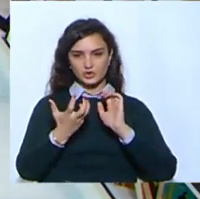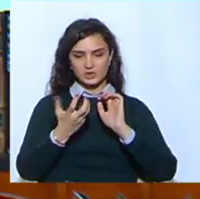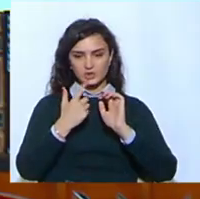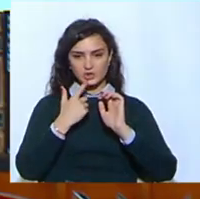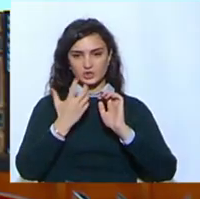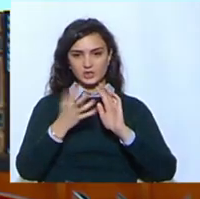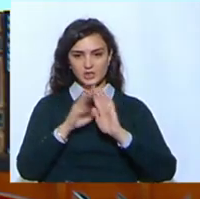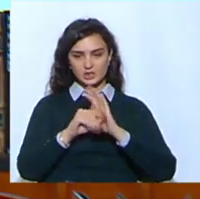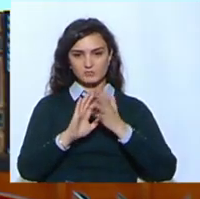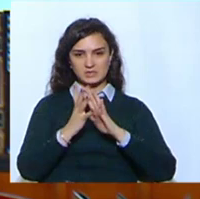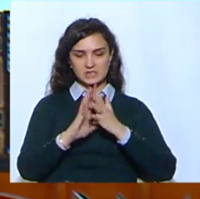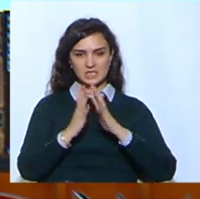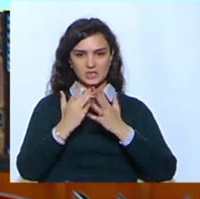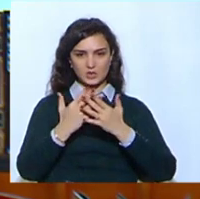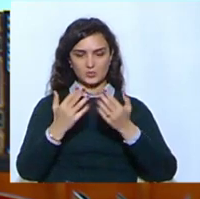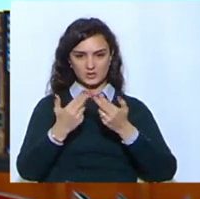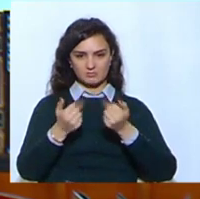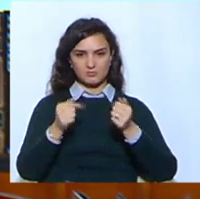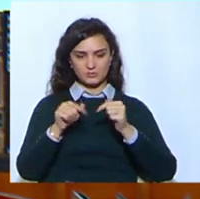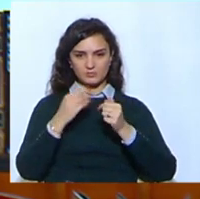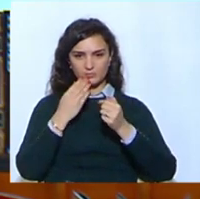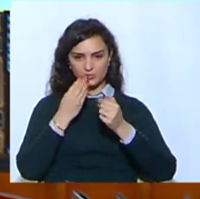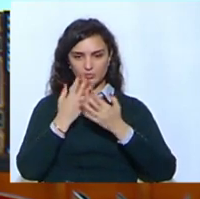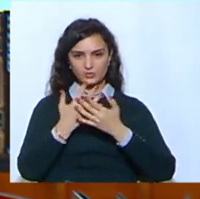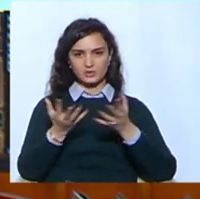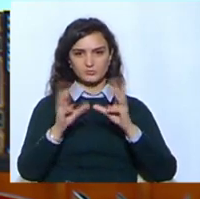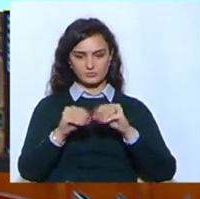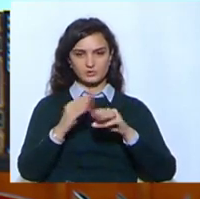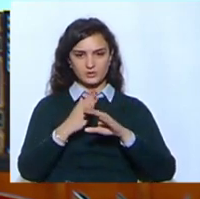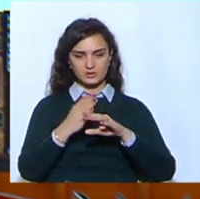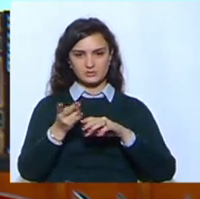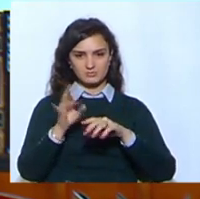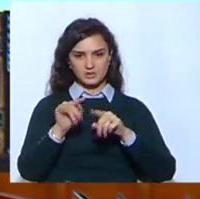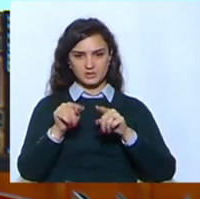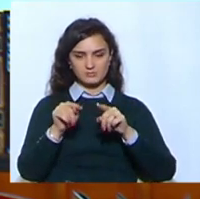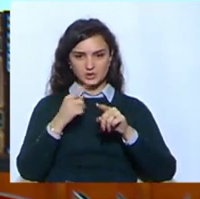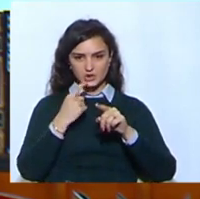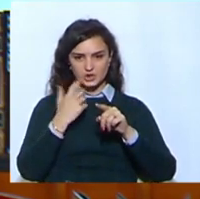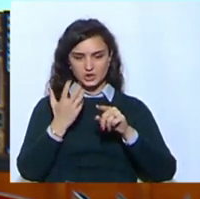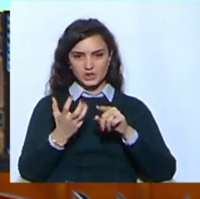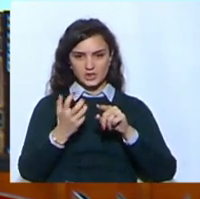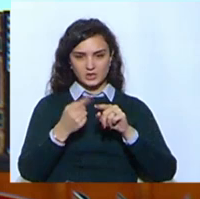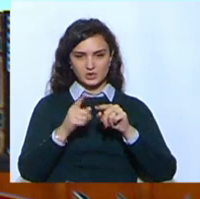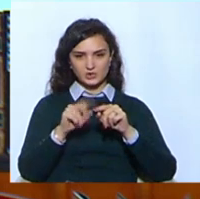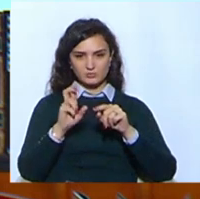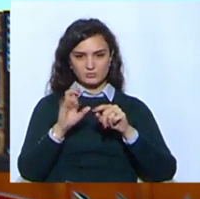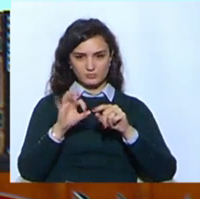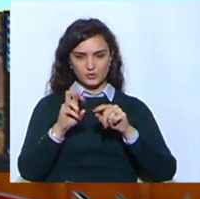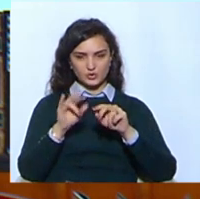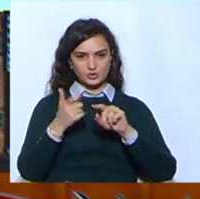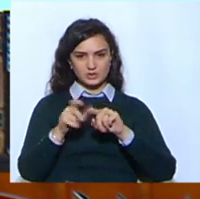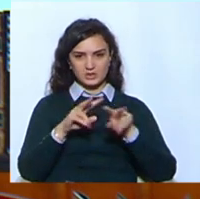არსებული მცენარეული ბოჭკო, ცხადი ამ პროდუქტებშიც არის მცენარეული ბოჭკო, მაგრამ ჭარხალში არსებული მცენარეული ბოჭკო ძალიან